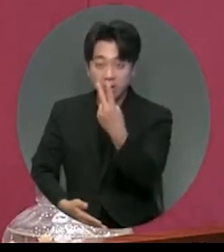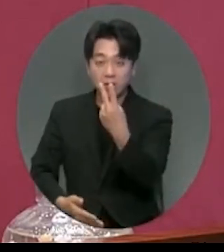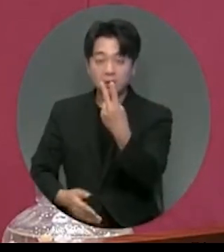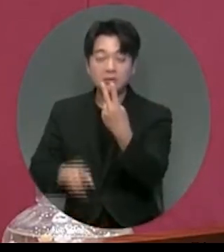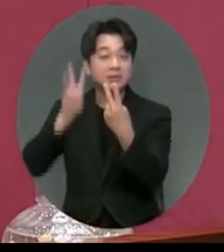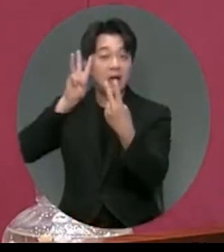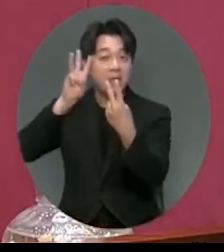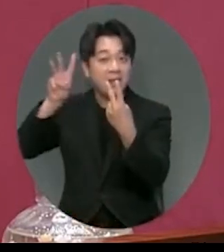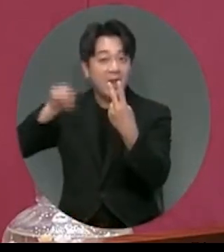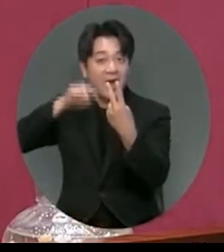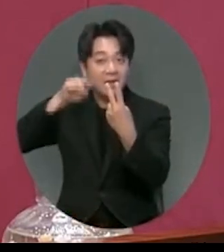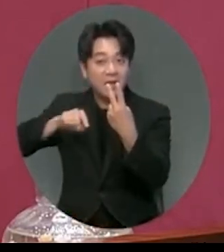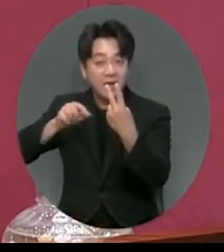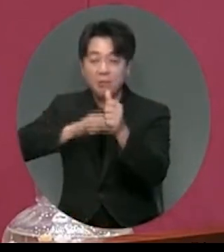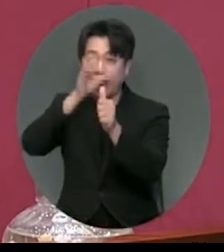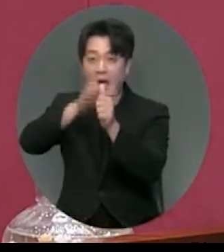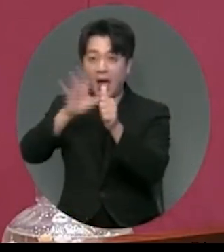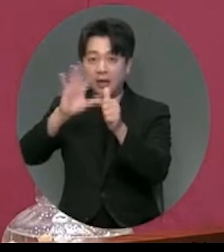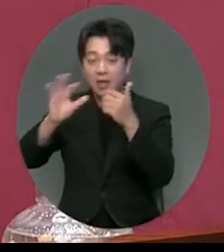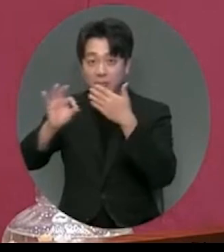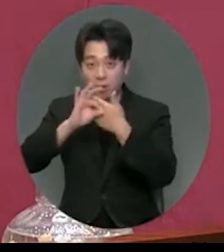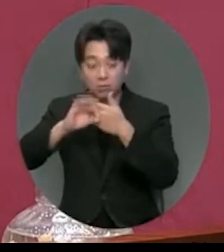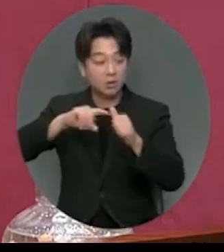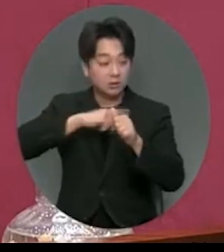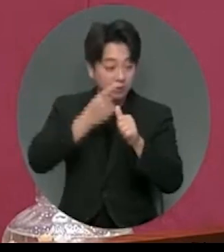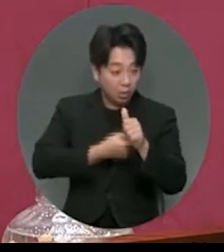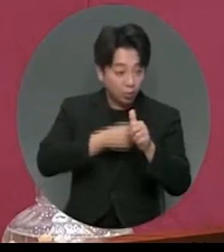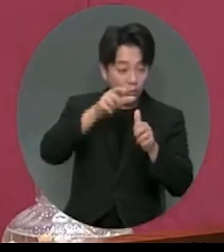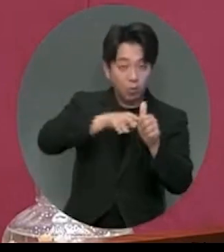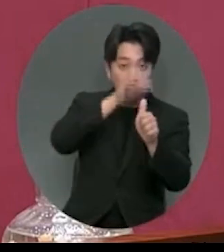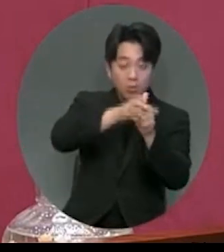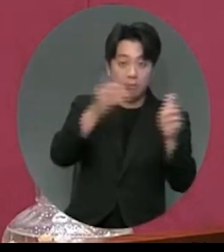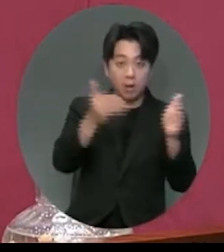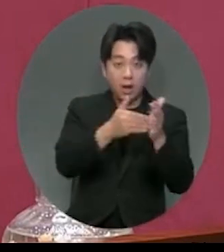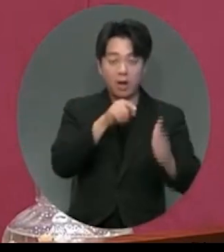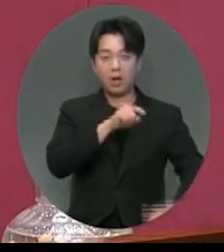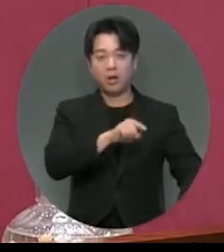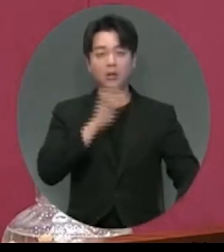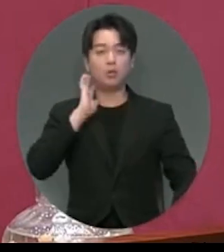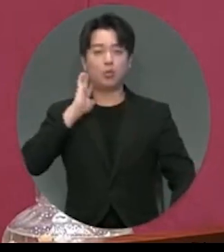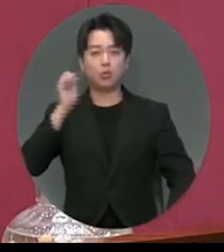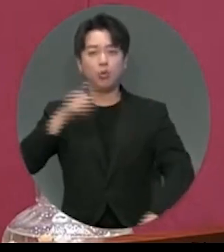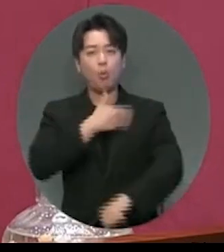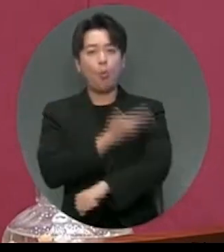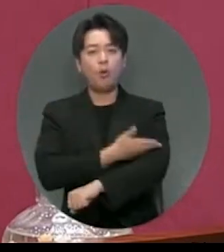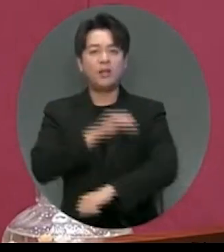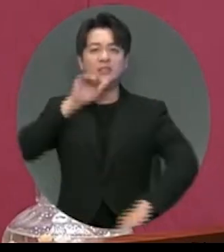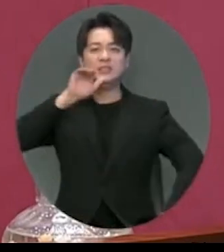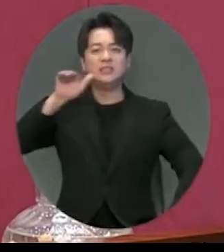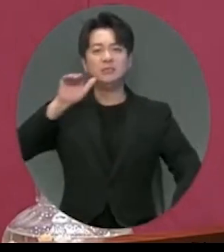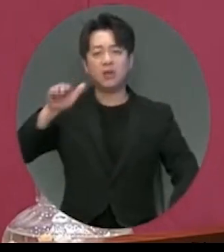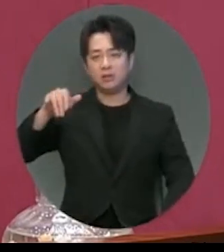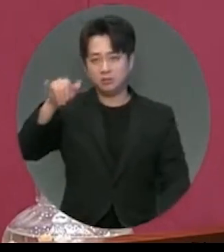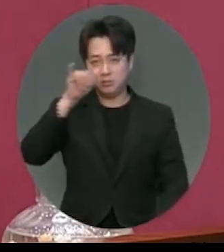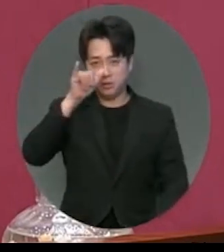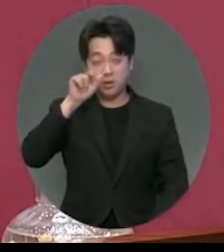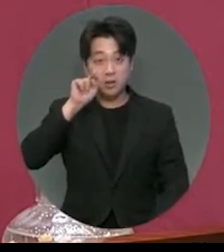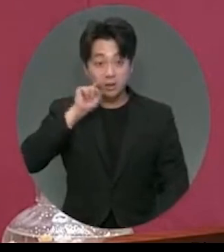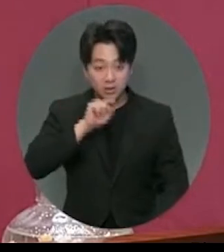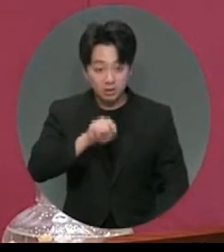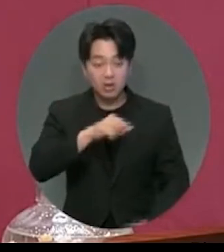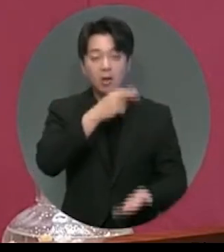임명되어서 대통령 임명권을 침해하고 있습니다. 이것은 대통령 임명권을 침해하는 삼권분립 원칙에